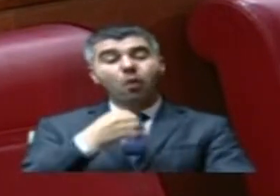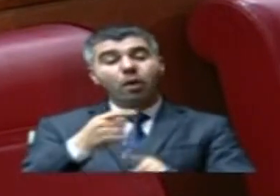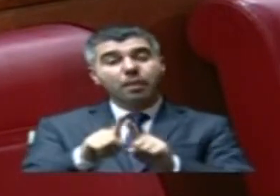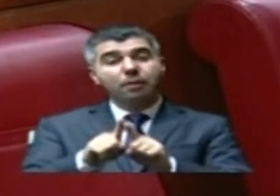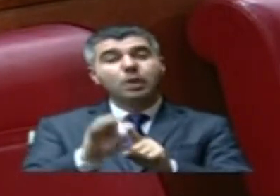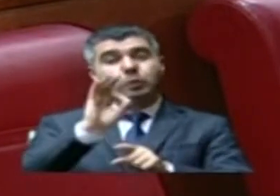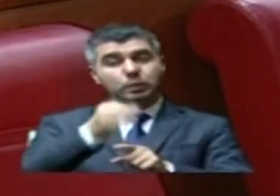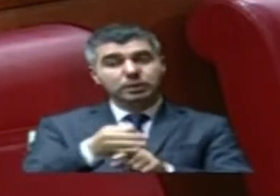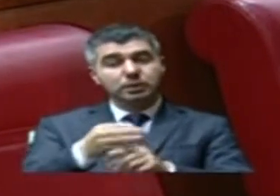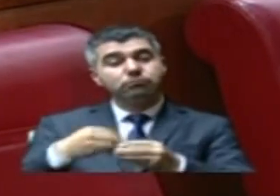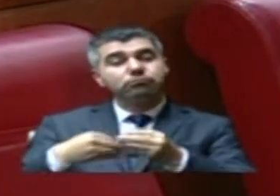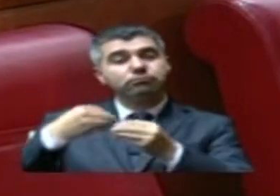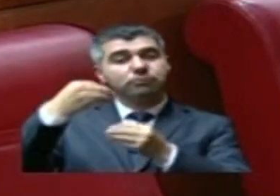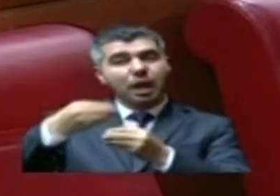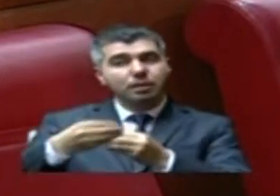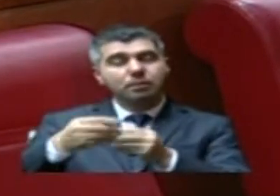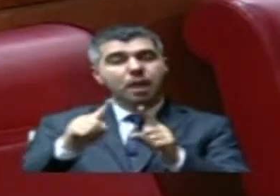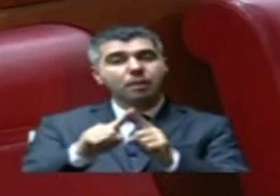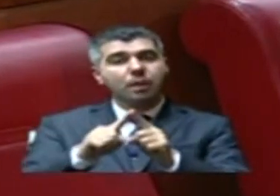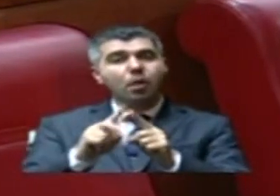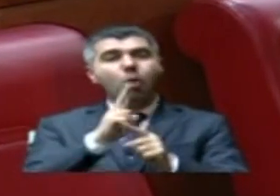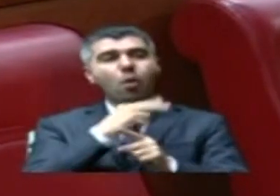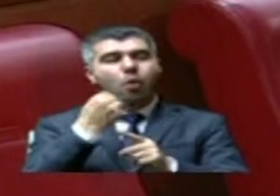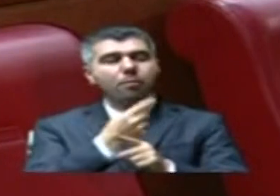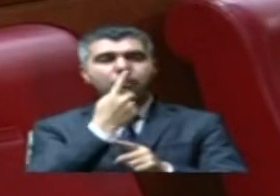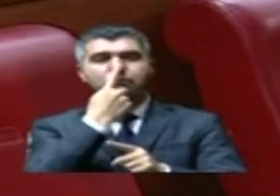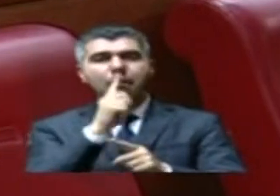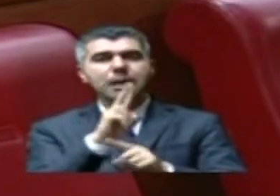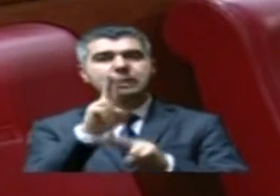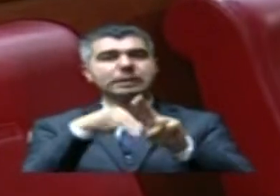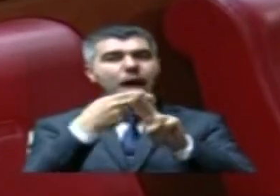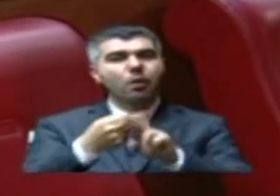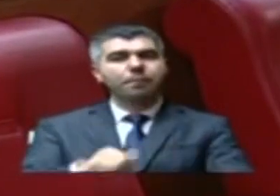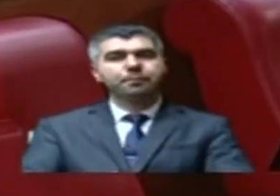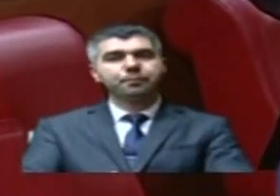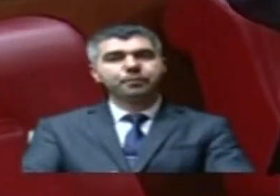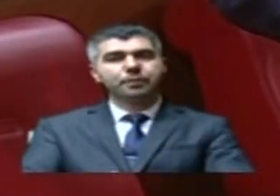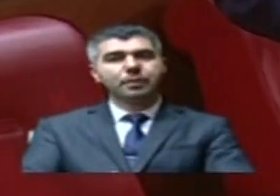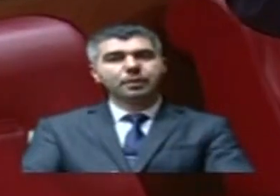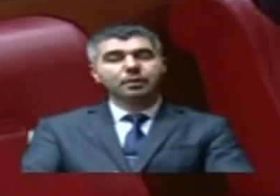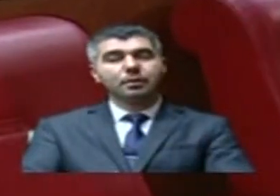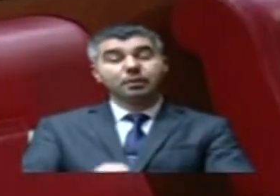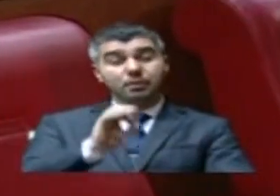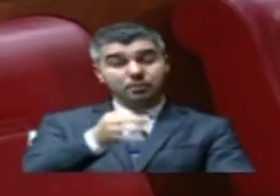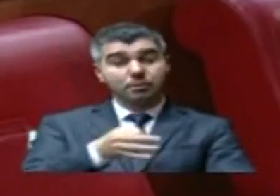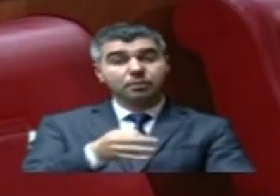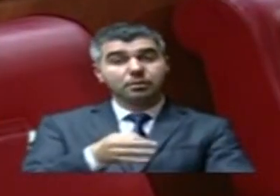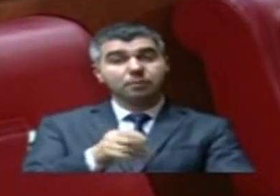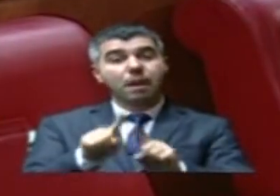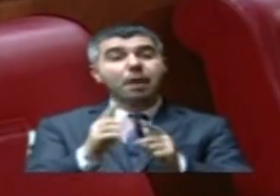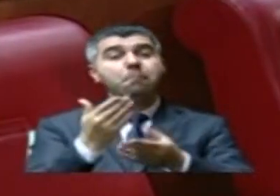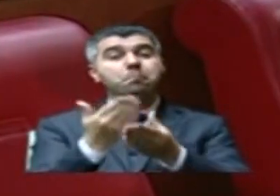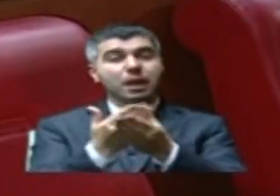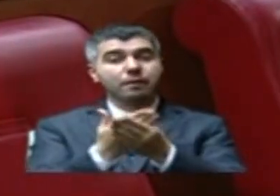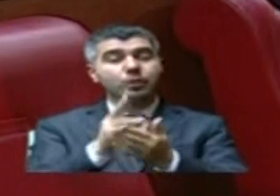التأجيل، وآنذاك نواجه بأن الحكومة تتهرب من الجواب. القضية التي طرحتموها قضية